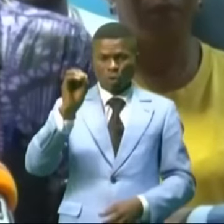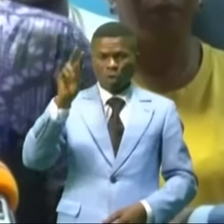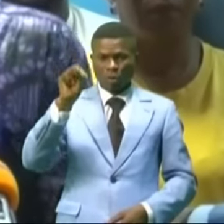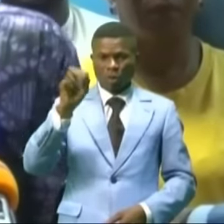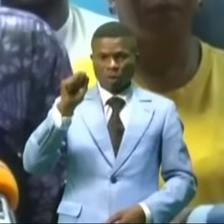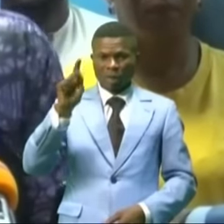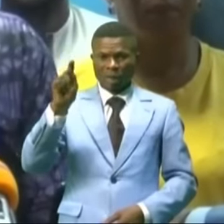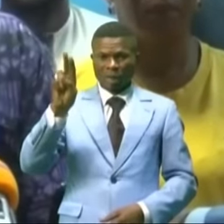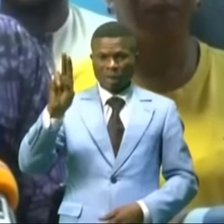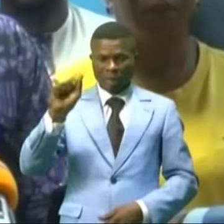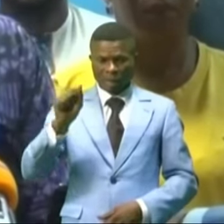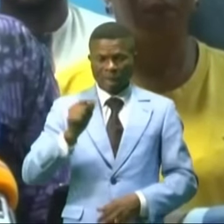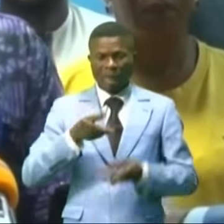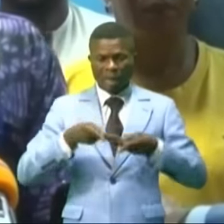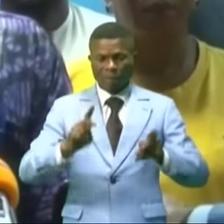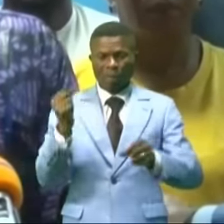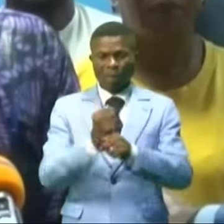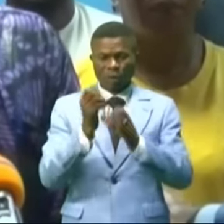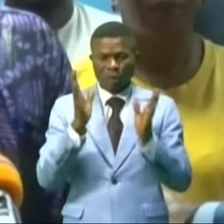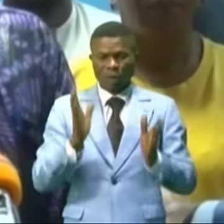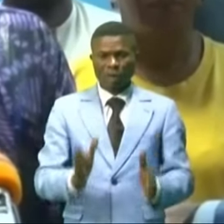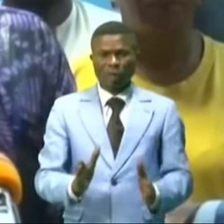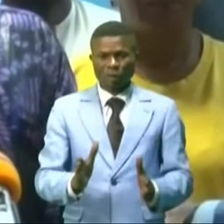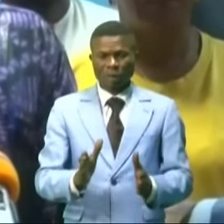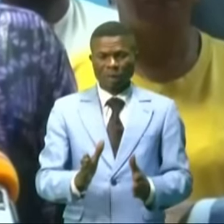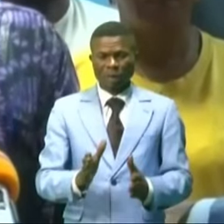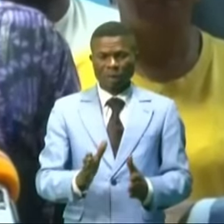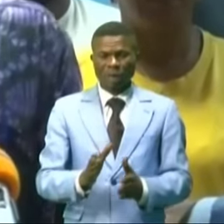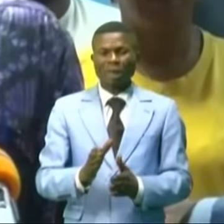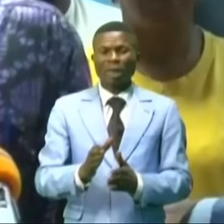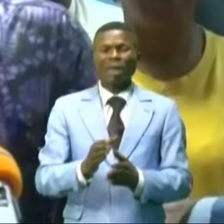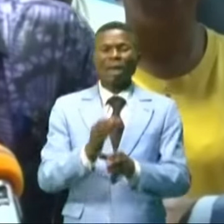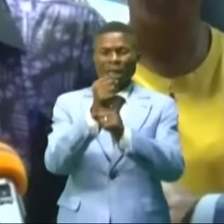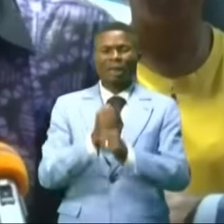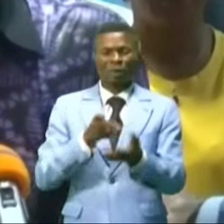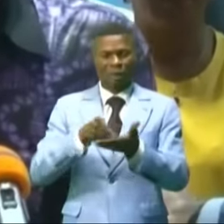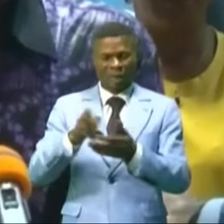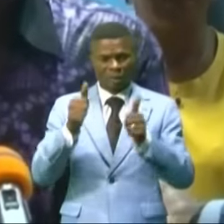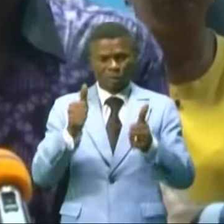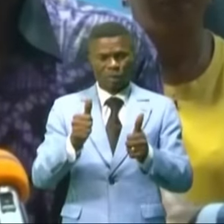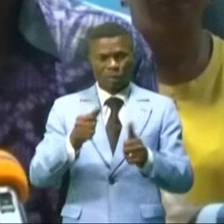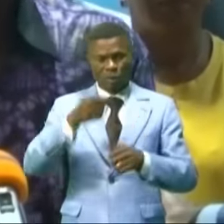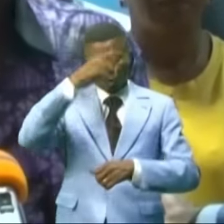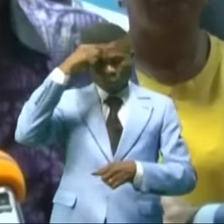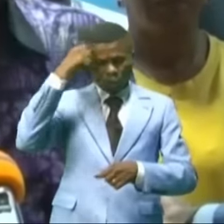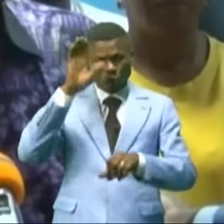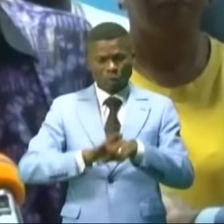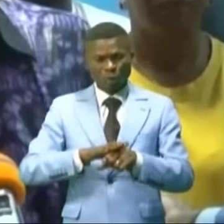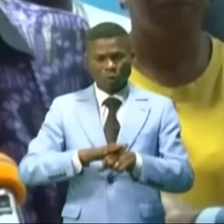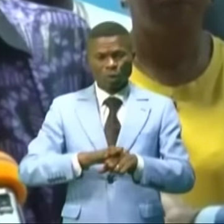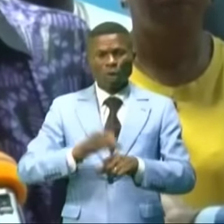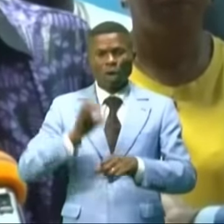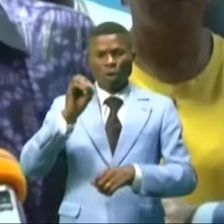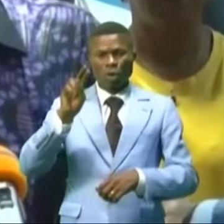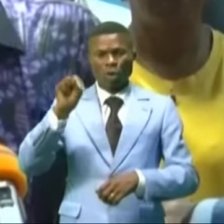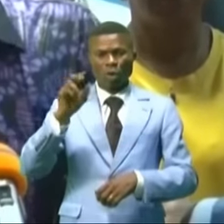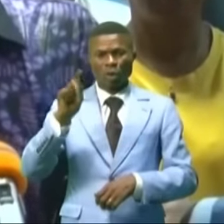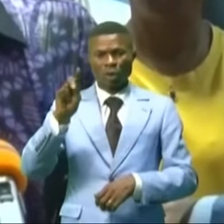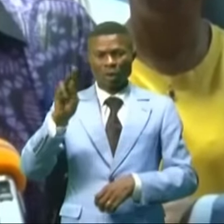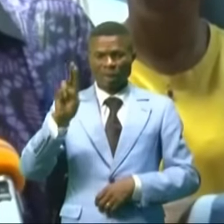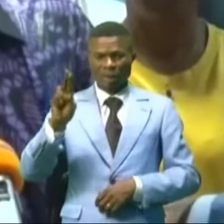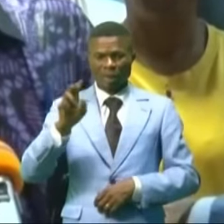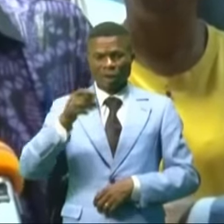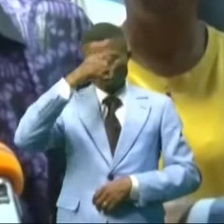aussi permettre aux travailleurs de recouvrer leur vie. Parce qu'aujourd'hui, la crise au niveau de l'ONATRA, c'est une